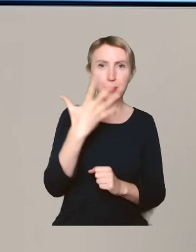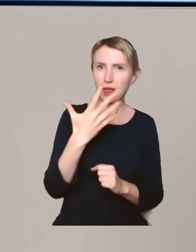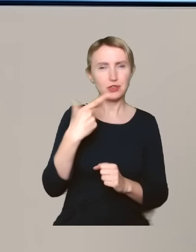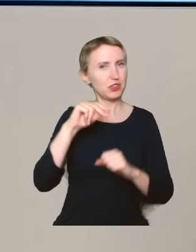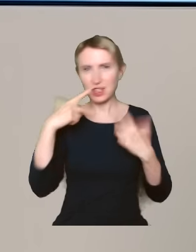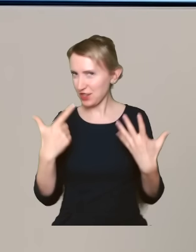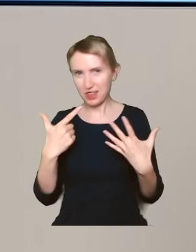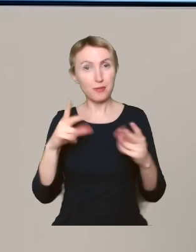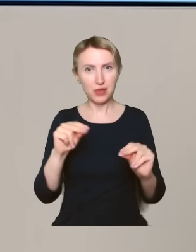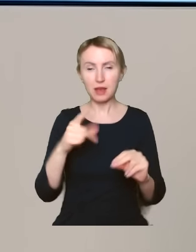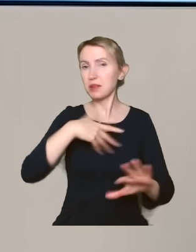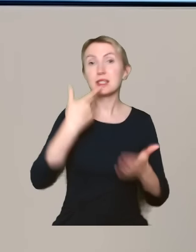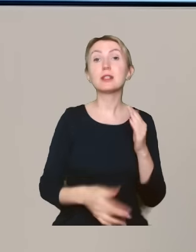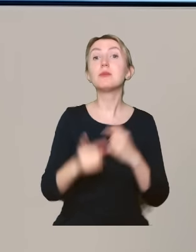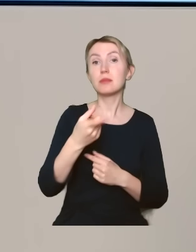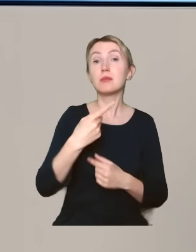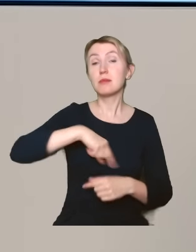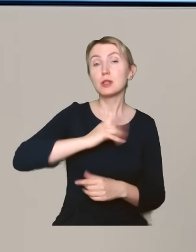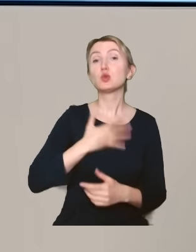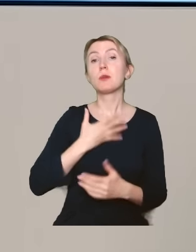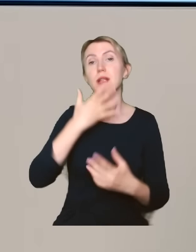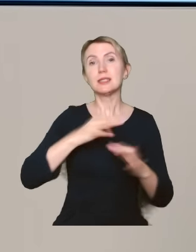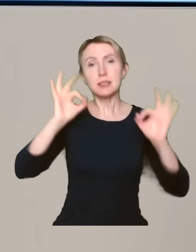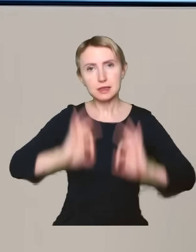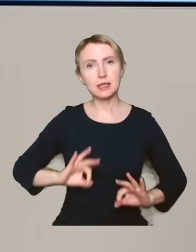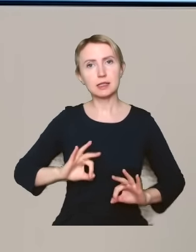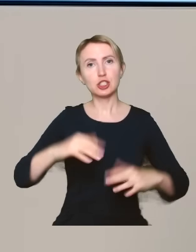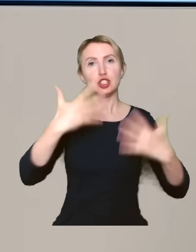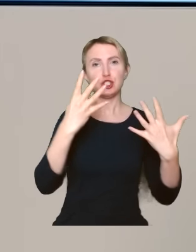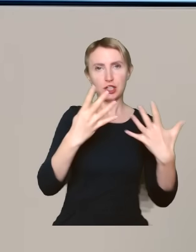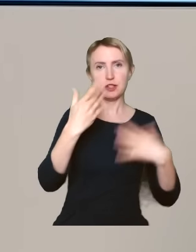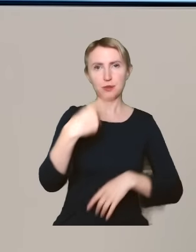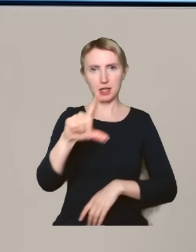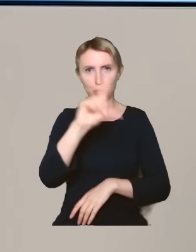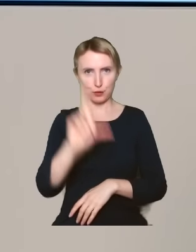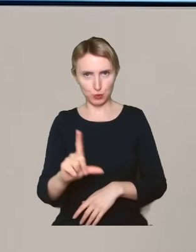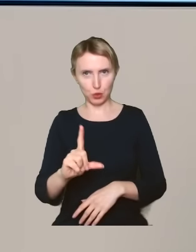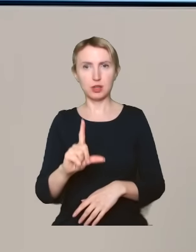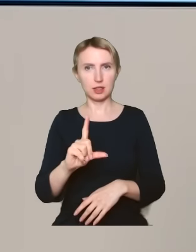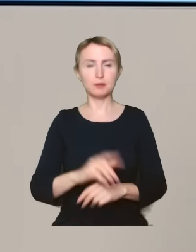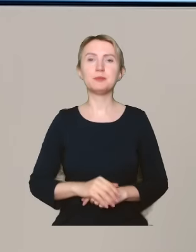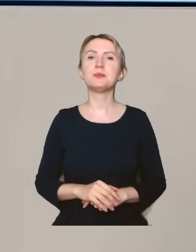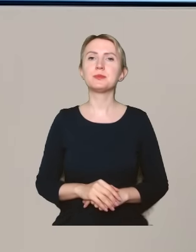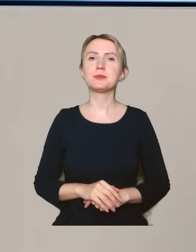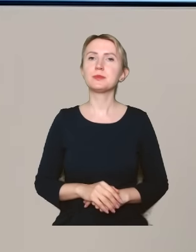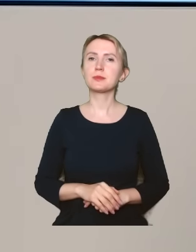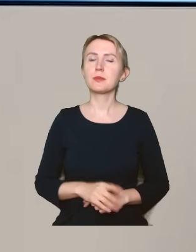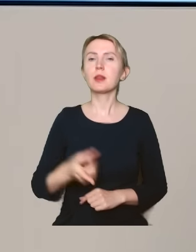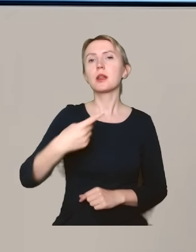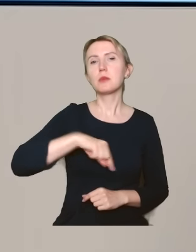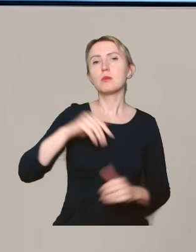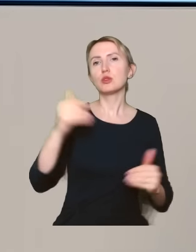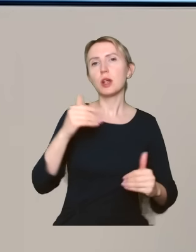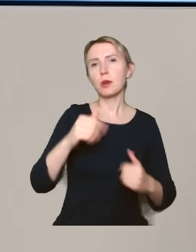7 straciliśmy, tylko w naszej ocenie zyskaliśmy 9 miliardów złotych na tej transakcji. I jesteśmy w stanie to